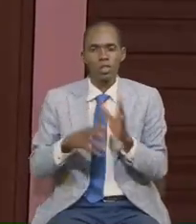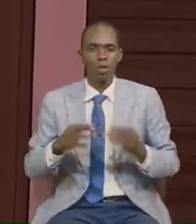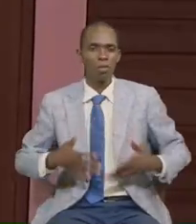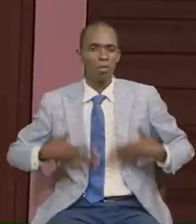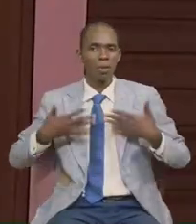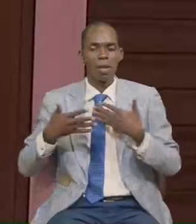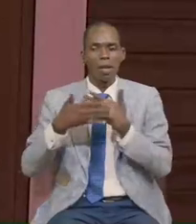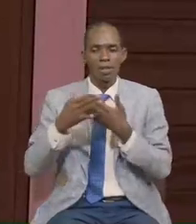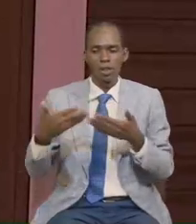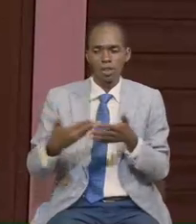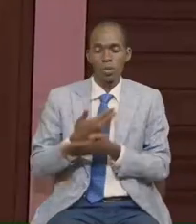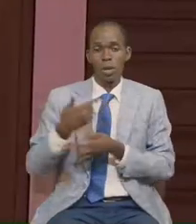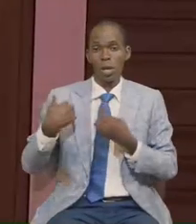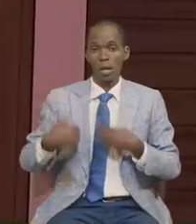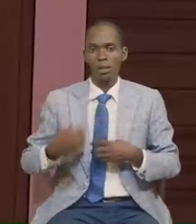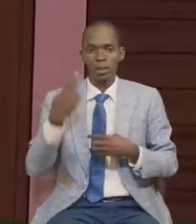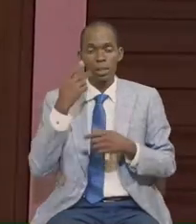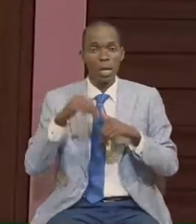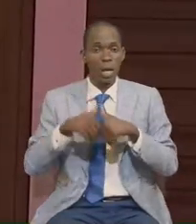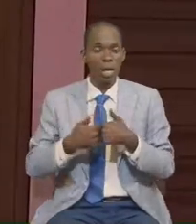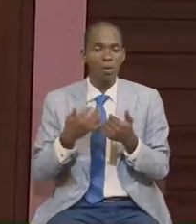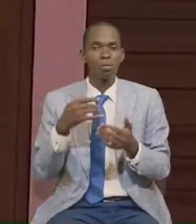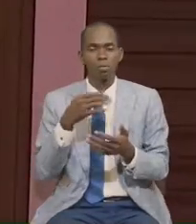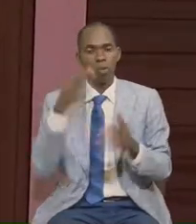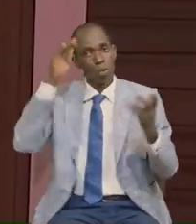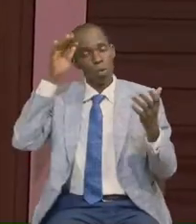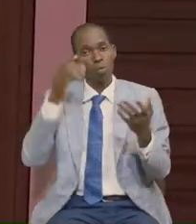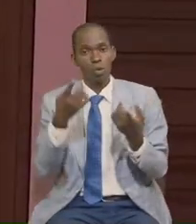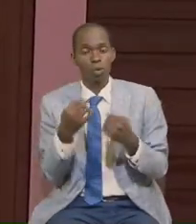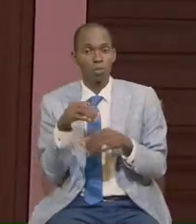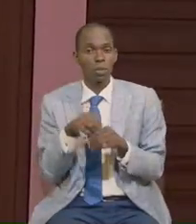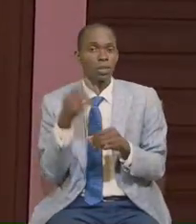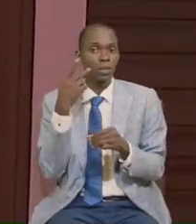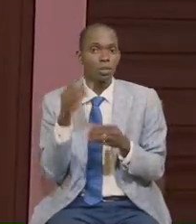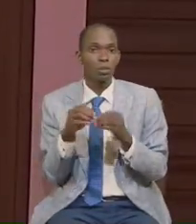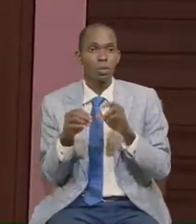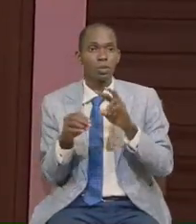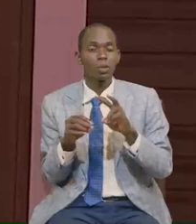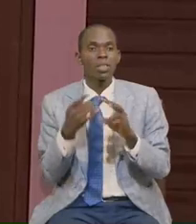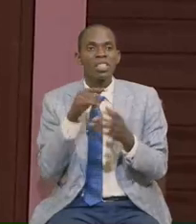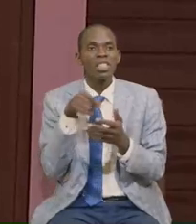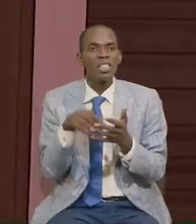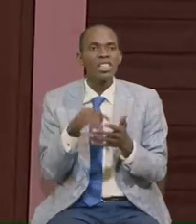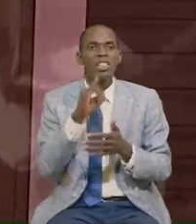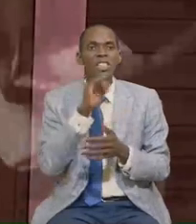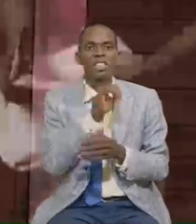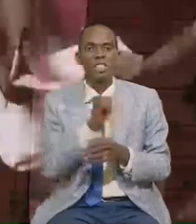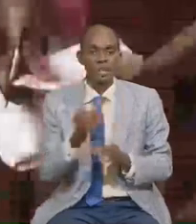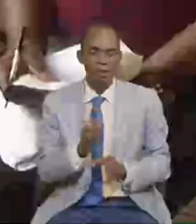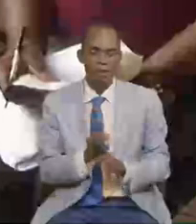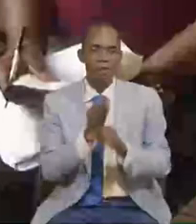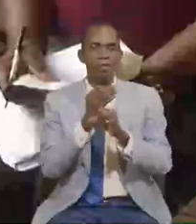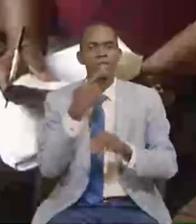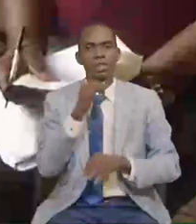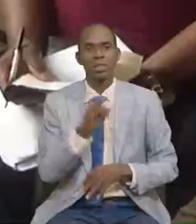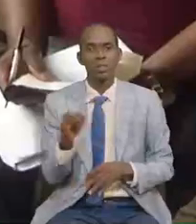cœur, voyez comment cela vient dans le verset 8. Cette parole est certaine. Et je veux